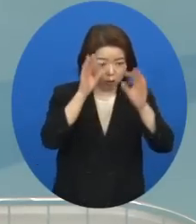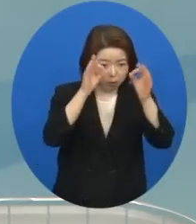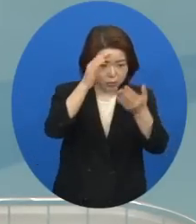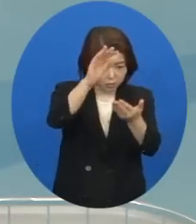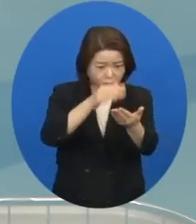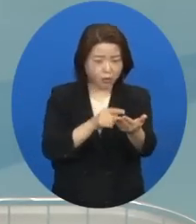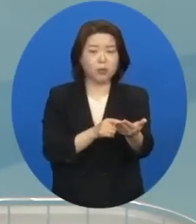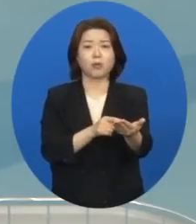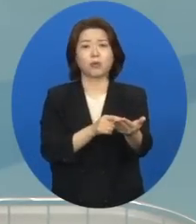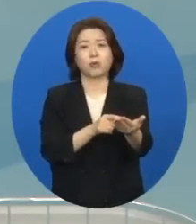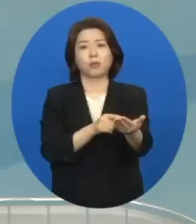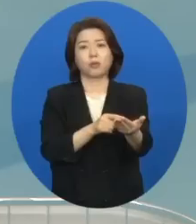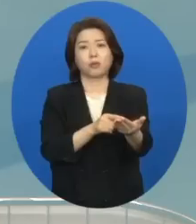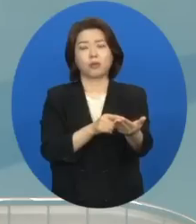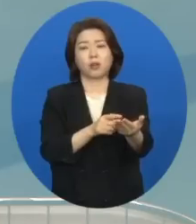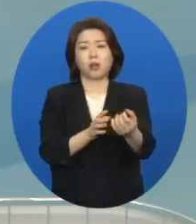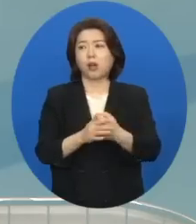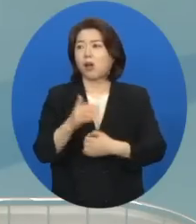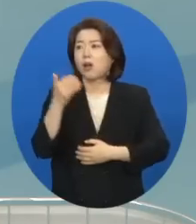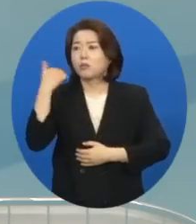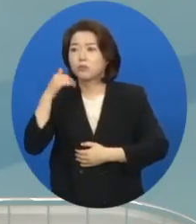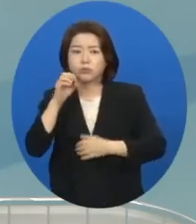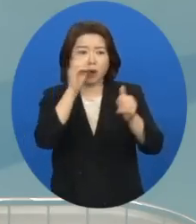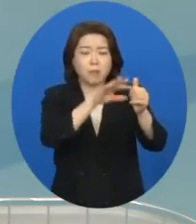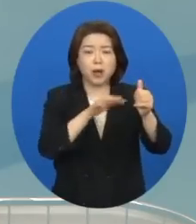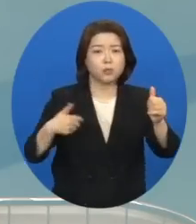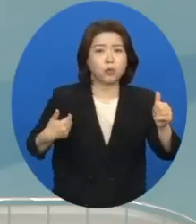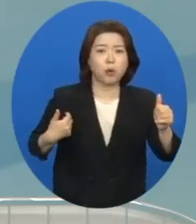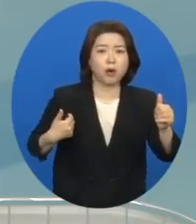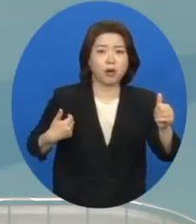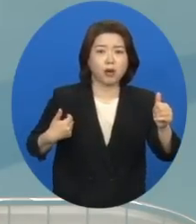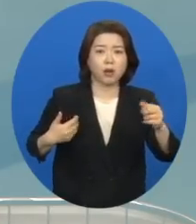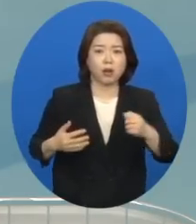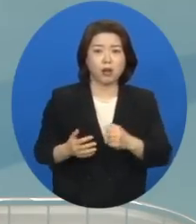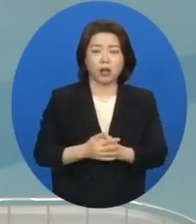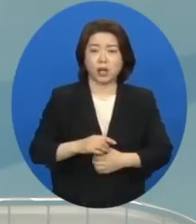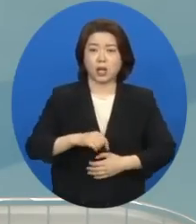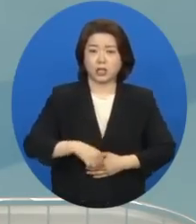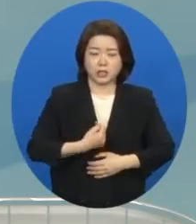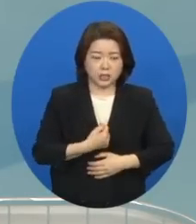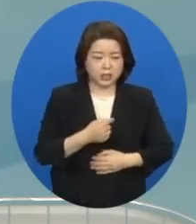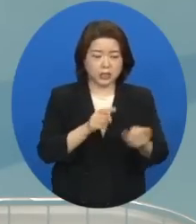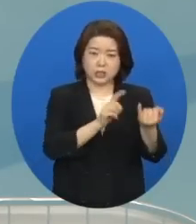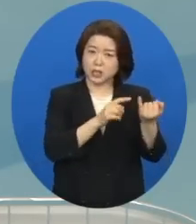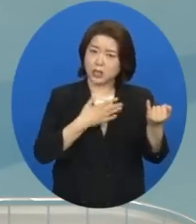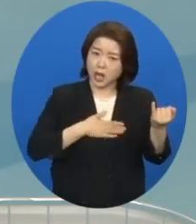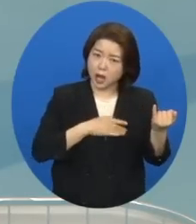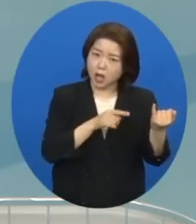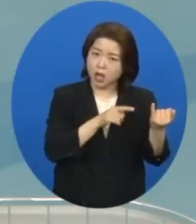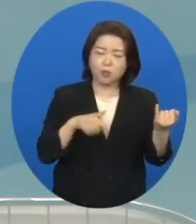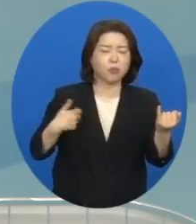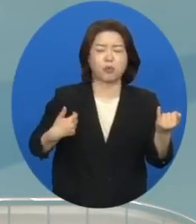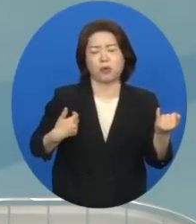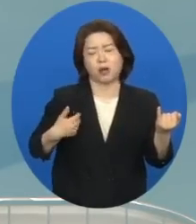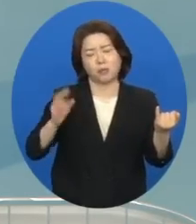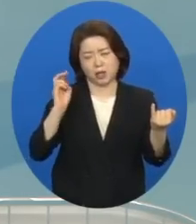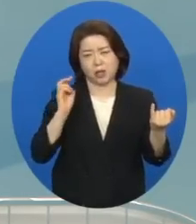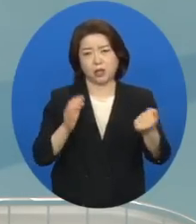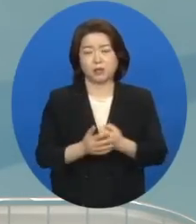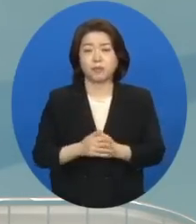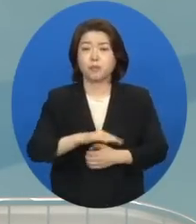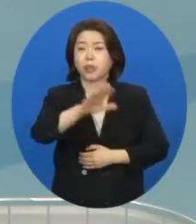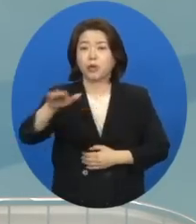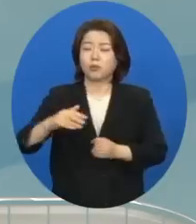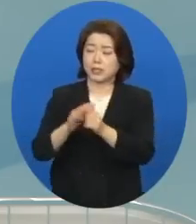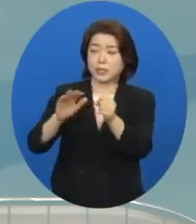거예요. 누가 그런 말을 했는지 본인은 알지나 모르겠어요. 우리는